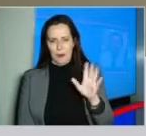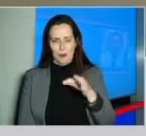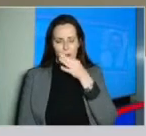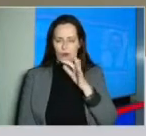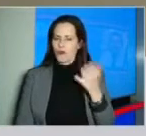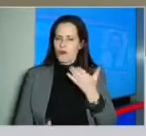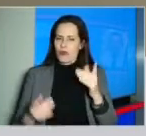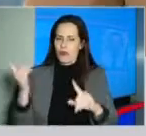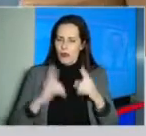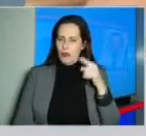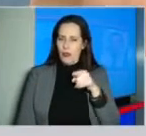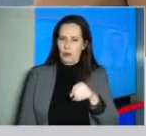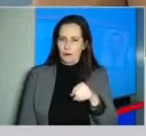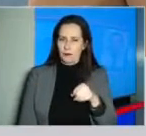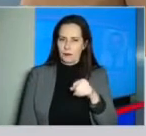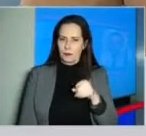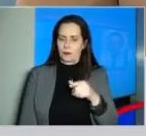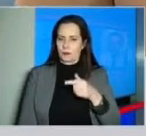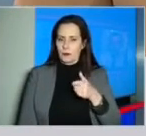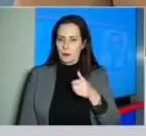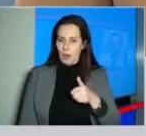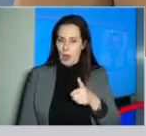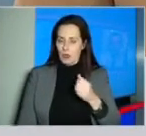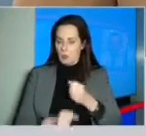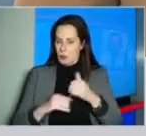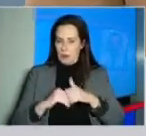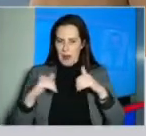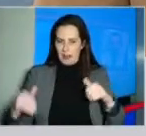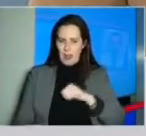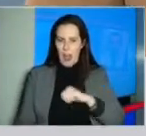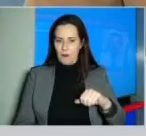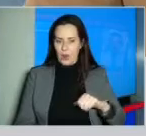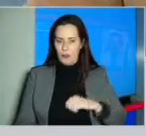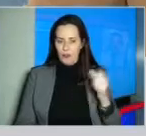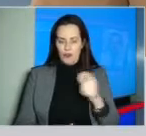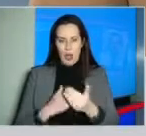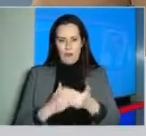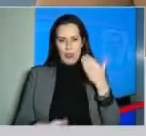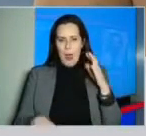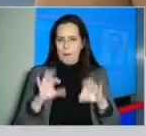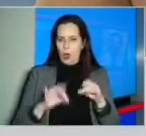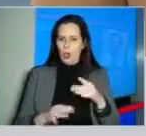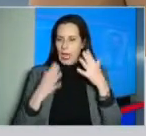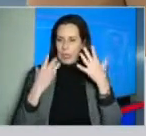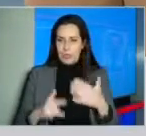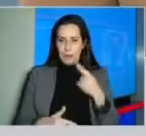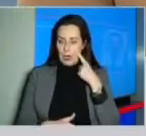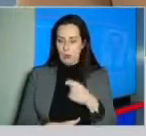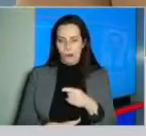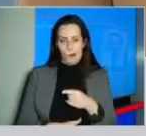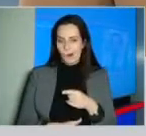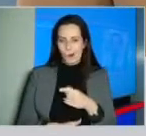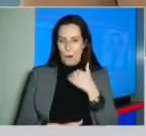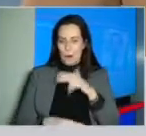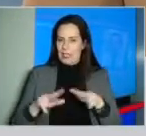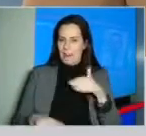מה קורה אם, אתה יודע, אתם רצים בנפרד, מגיע שבוע לפני הבחירות, הסקרים מראים שאתם לא